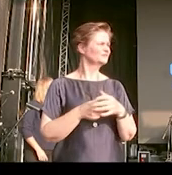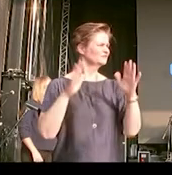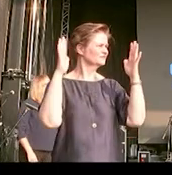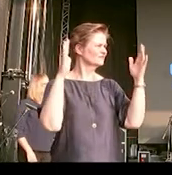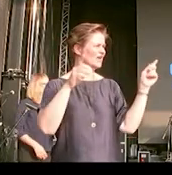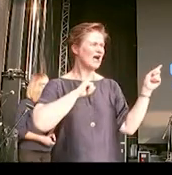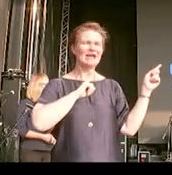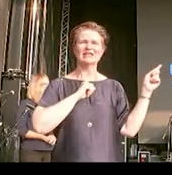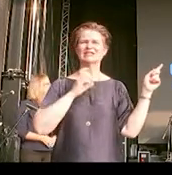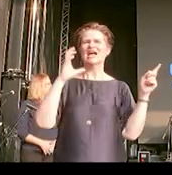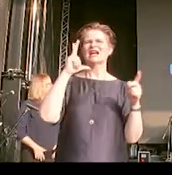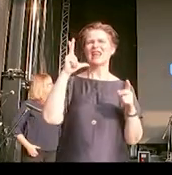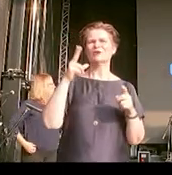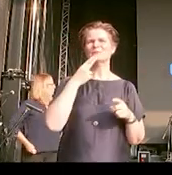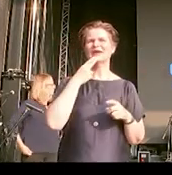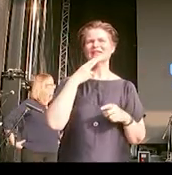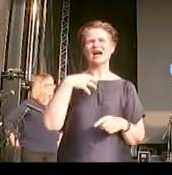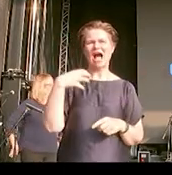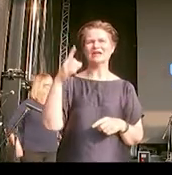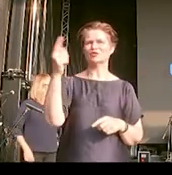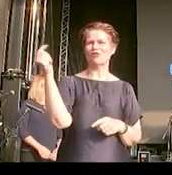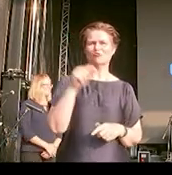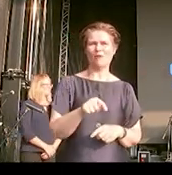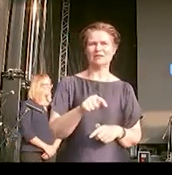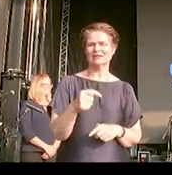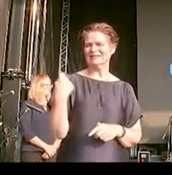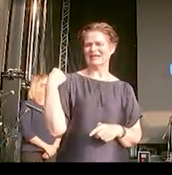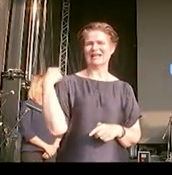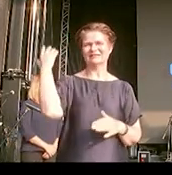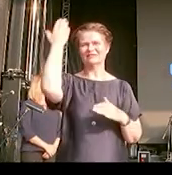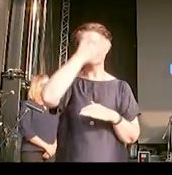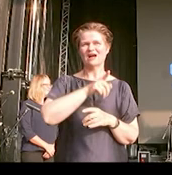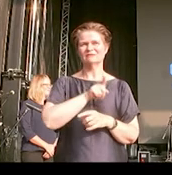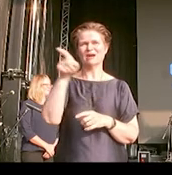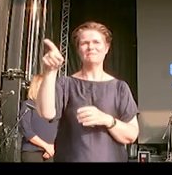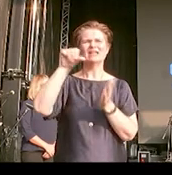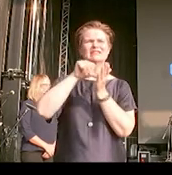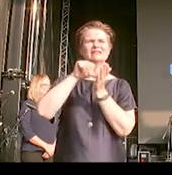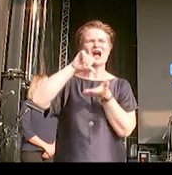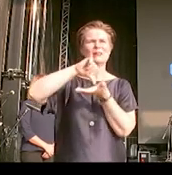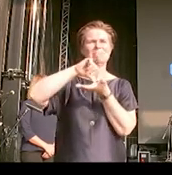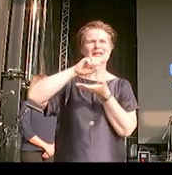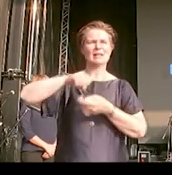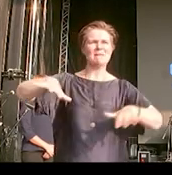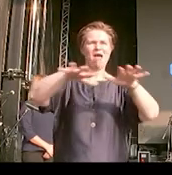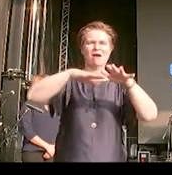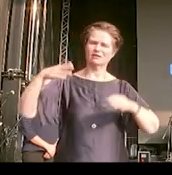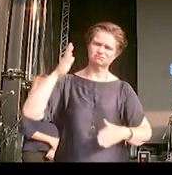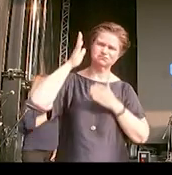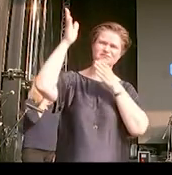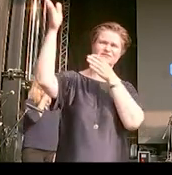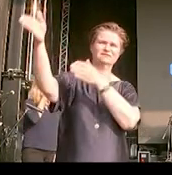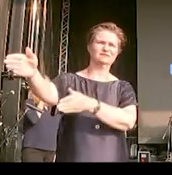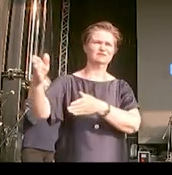Eigentlich sollte Klaus-Peter Reich heute hier stehen, doch er ist seit gestern Nacht im zentralen Mittelmeer unterwegs.